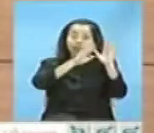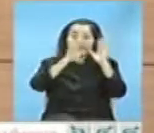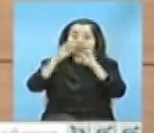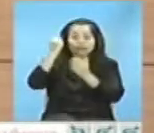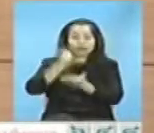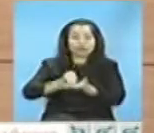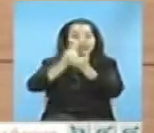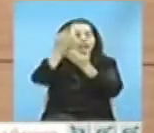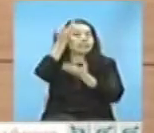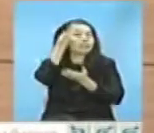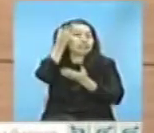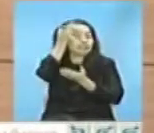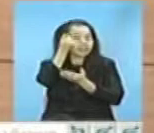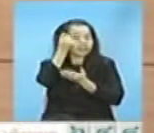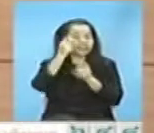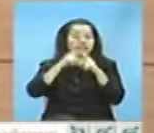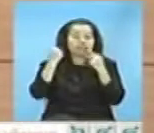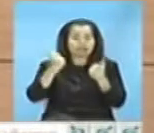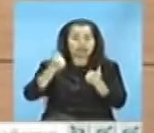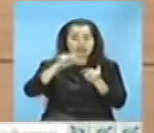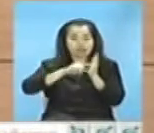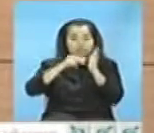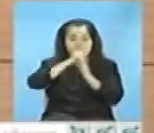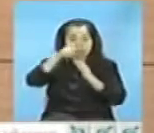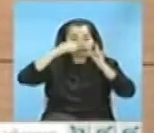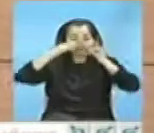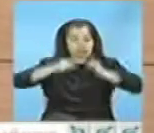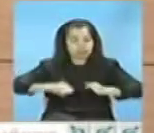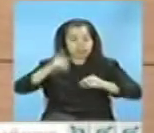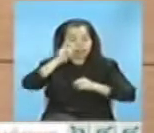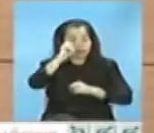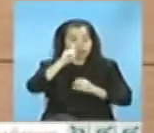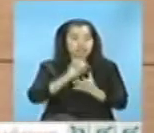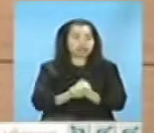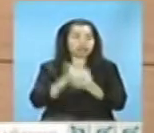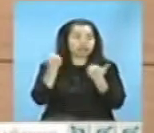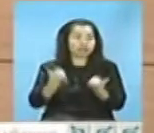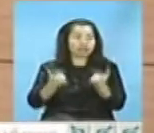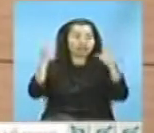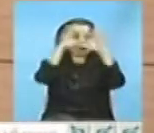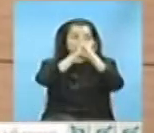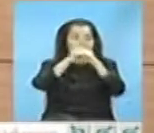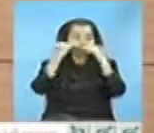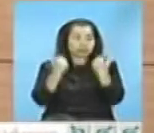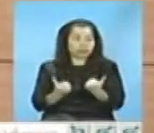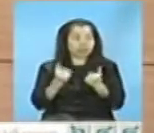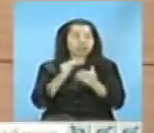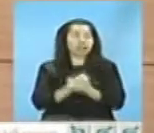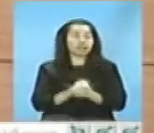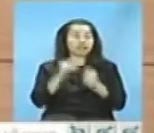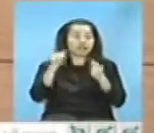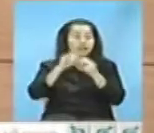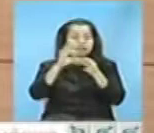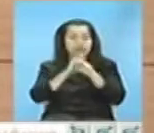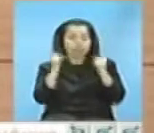ยกันคิดไว้ว่าสิ่งอันนี้คือสิ่งที่เราจะตัดสินใจอย่างไรในคืนนี้ในทางแพ่งสอง